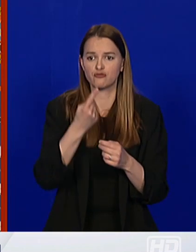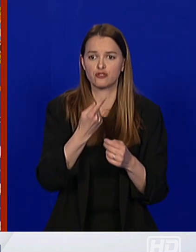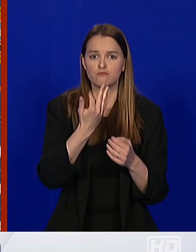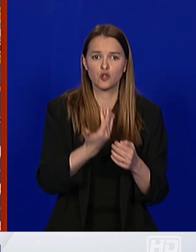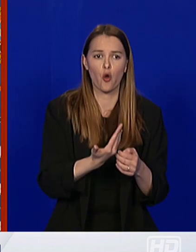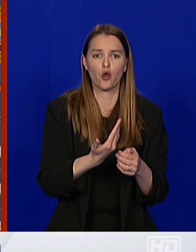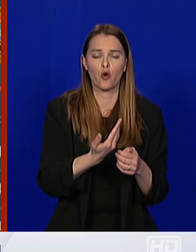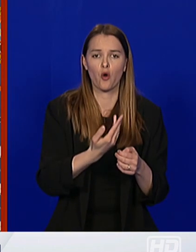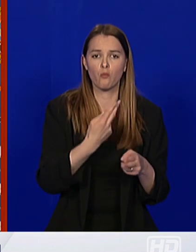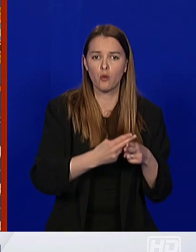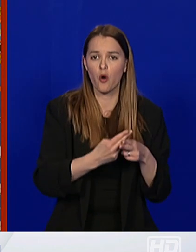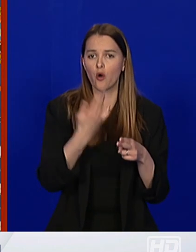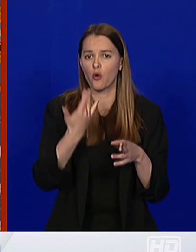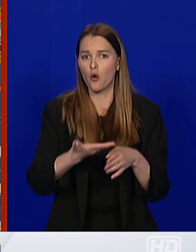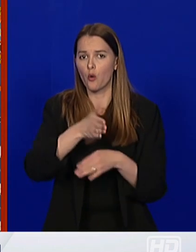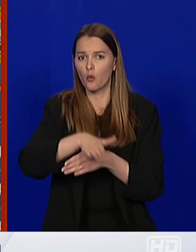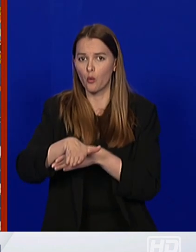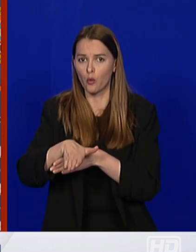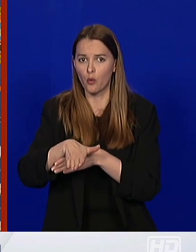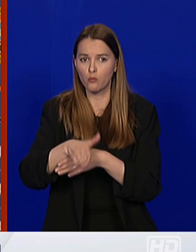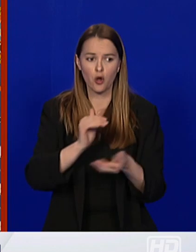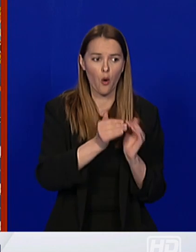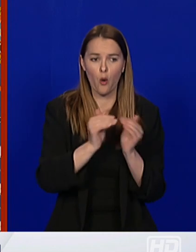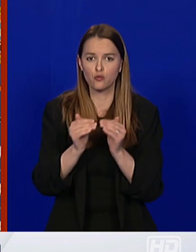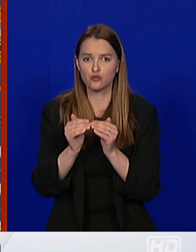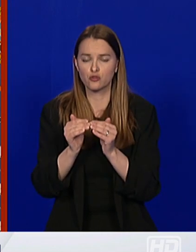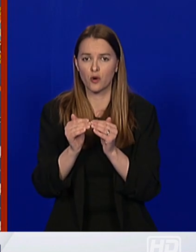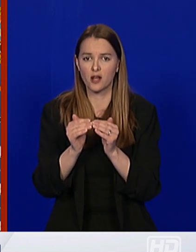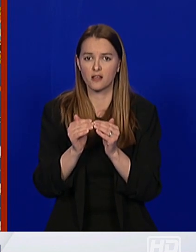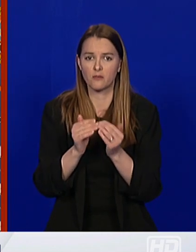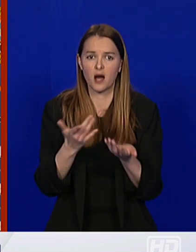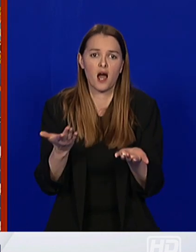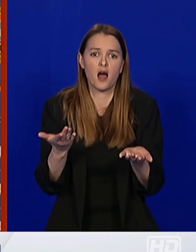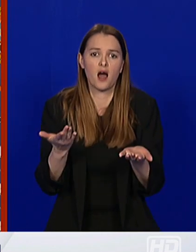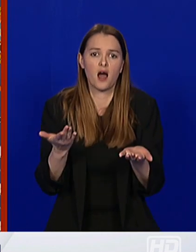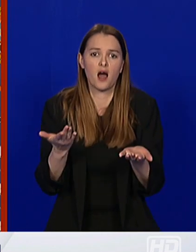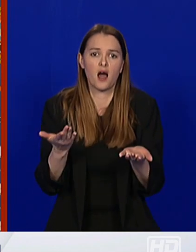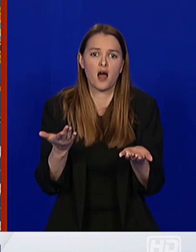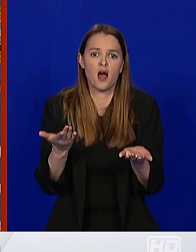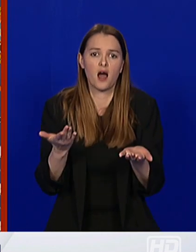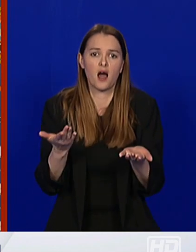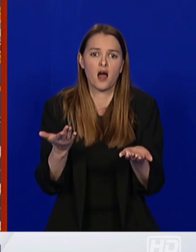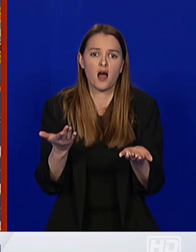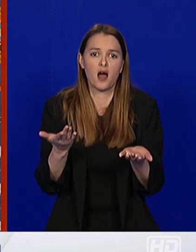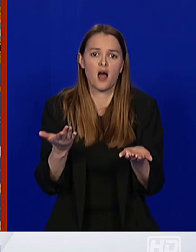Broj umrlih bez obzira kako smo do njega došli je nešto što je u konačnici